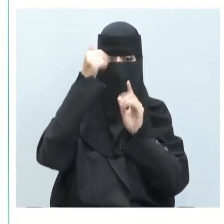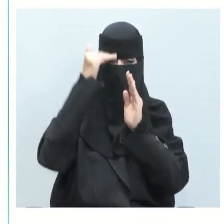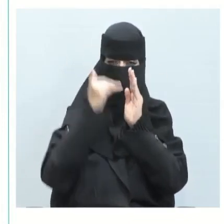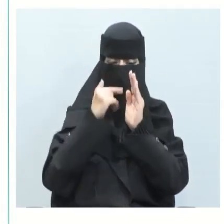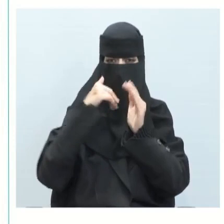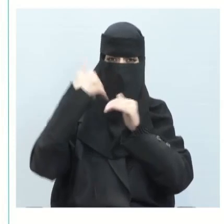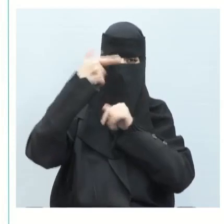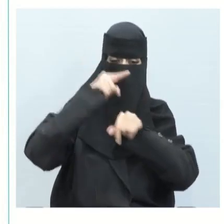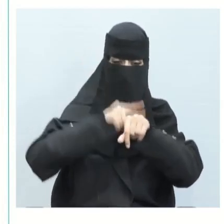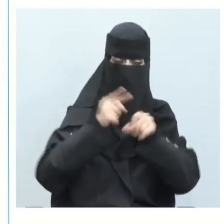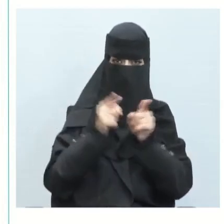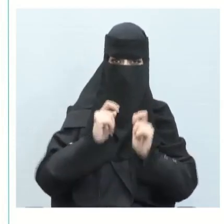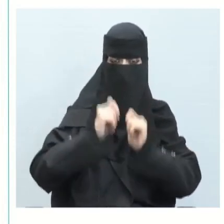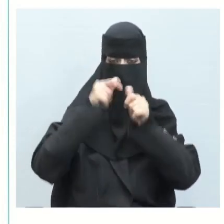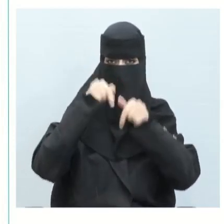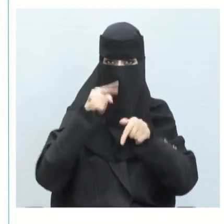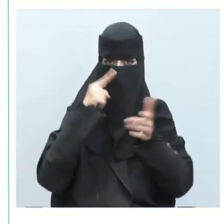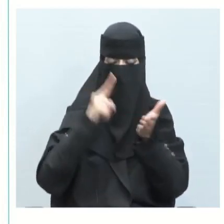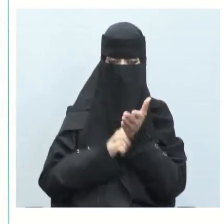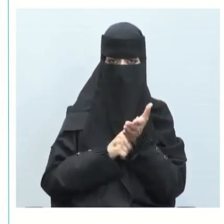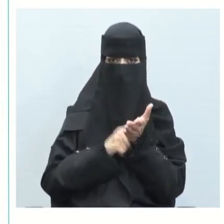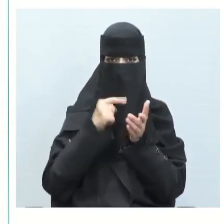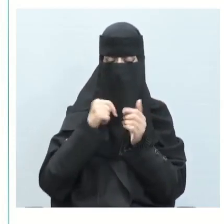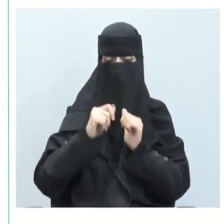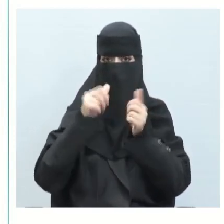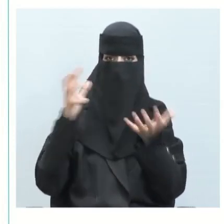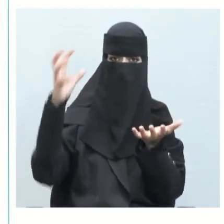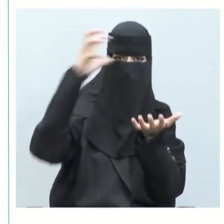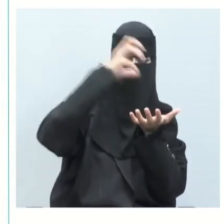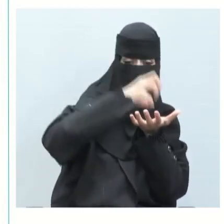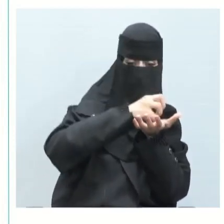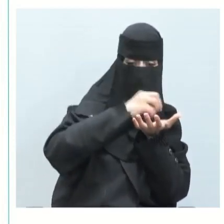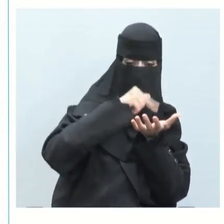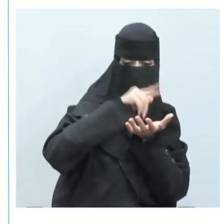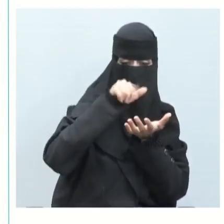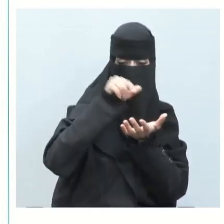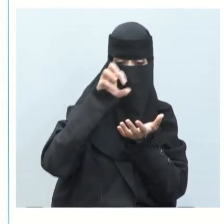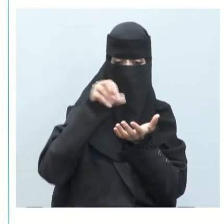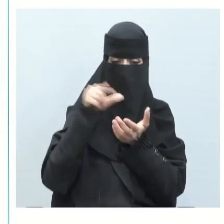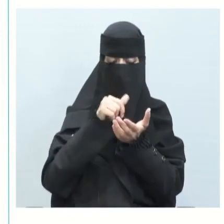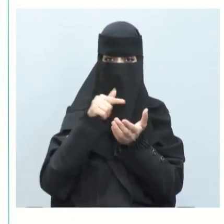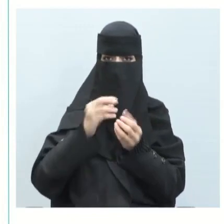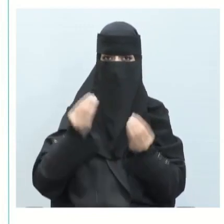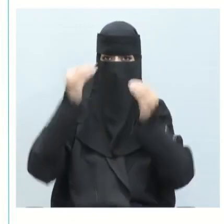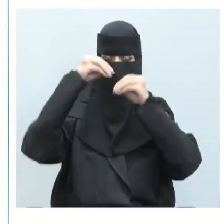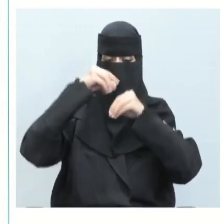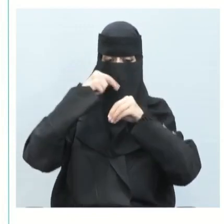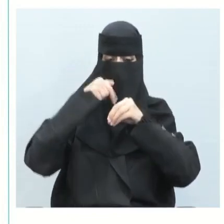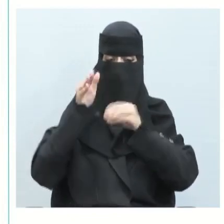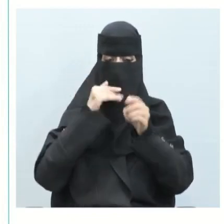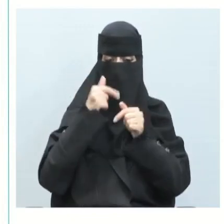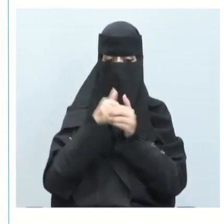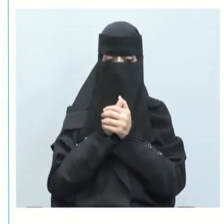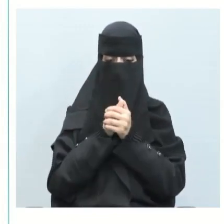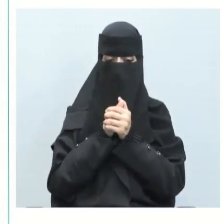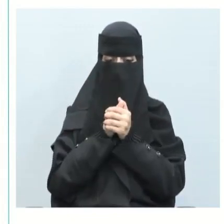ولكن بعد فتره قد استطيع ان بعد ان اهيم من في على السوق كما ذكرنا وزياده قاعده العملاء قد